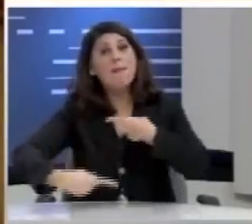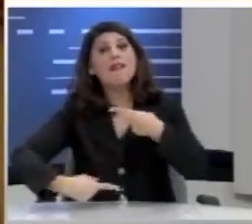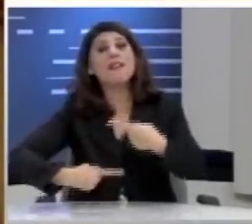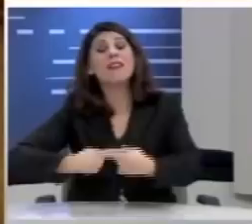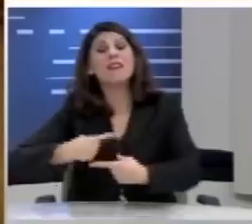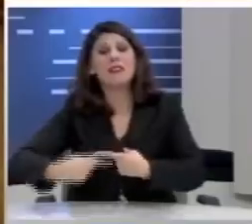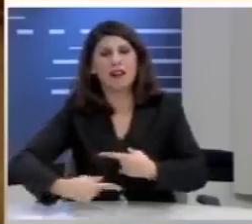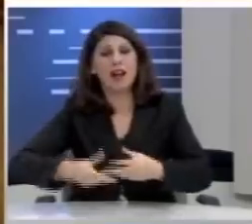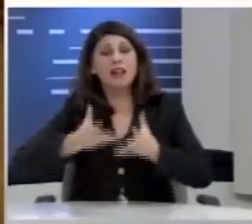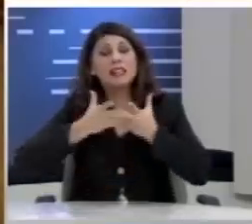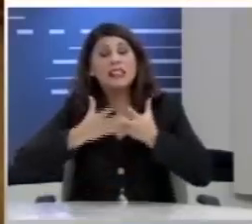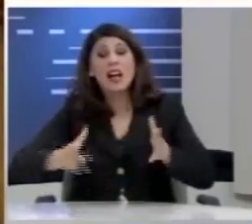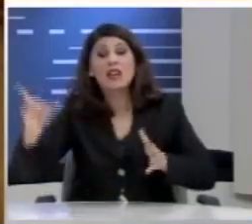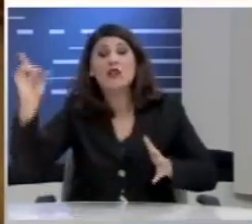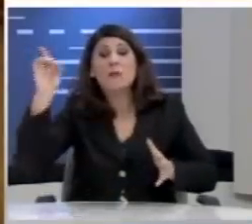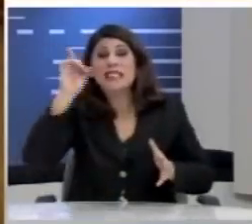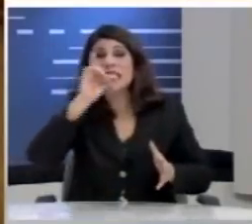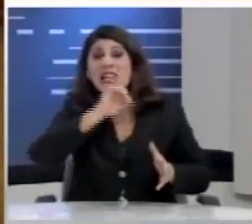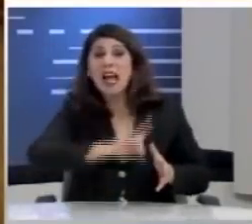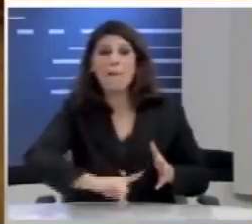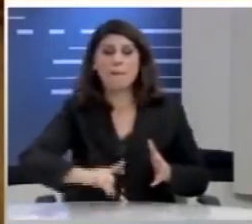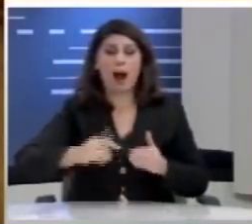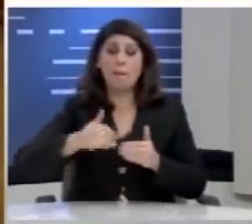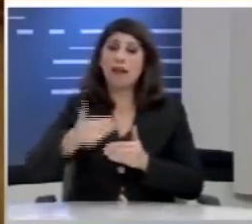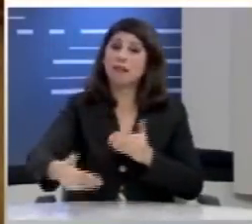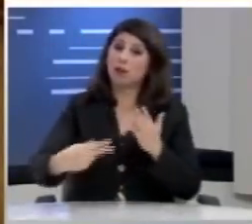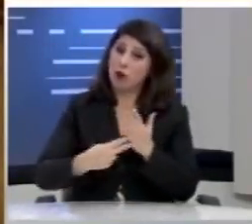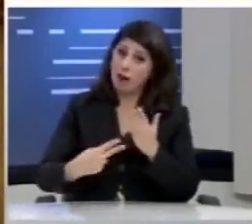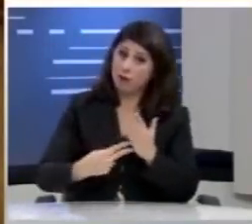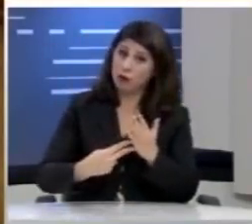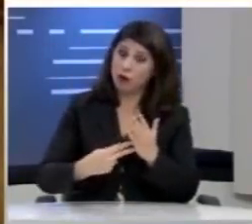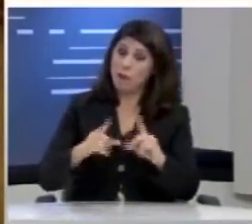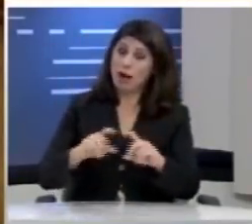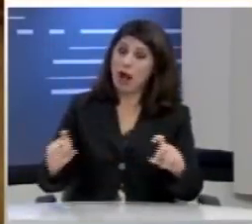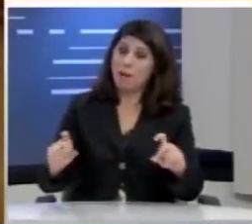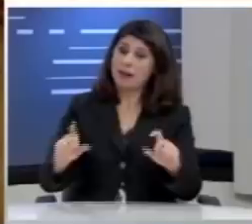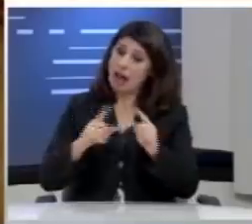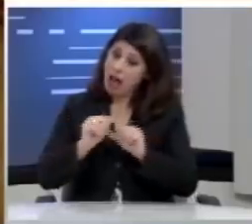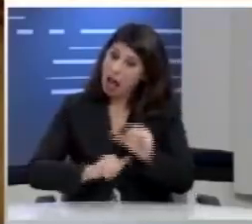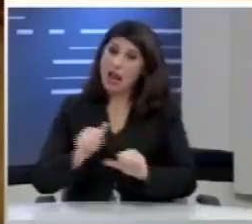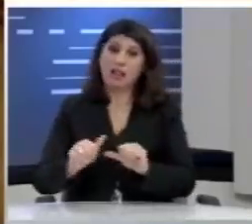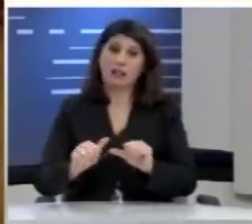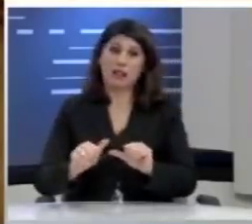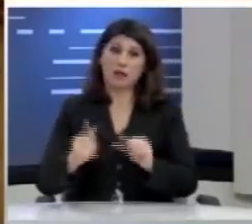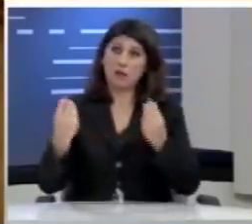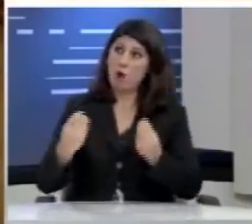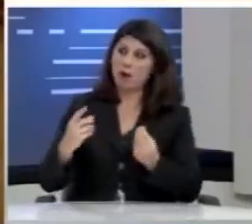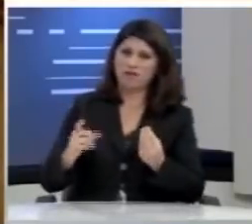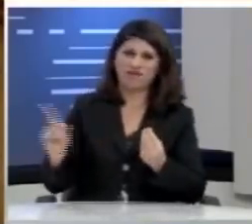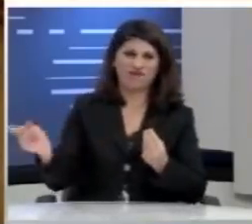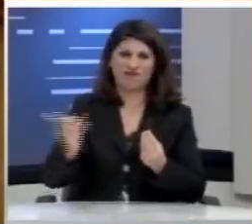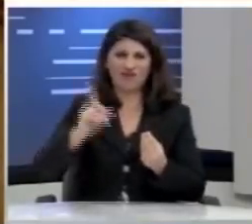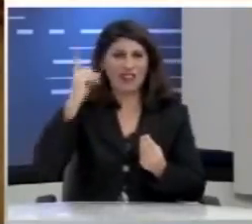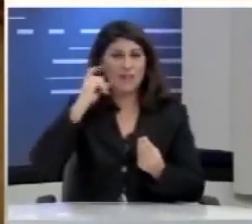πείρα το τεράστιο ψέμα πως μετά τον Αύγουστο τα πράγματα είναι διαφορετικά. Τα